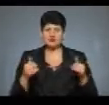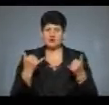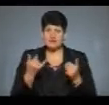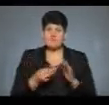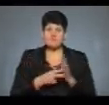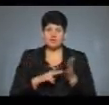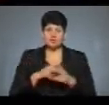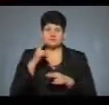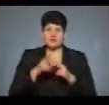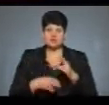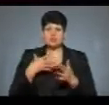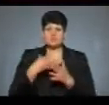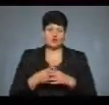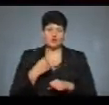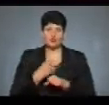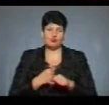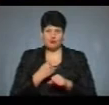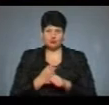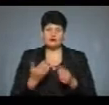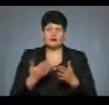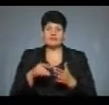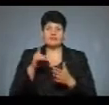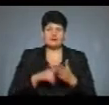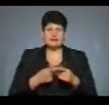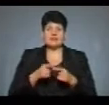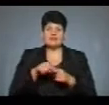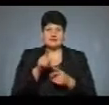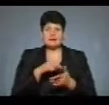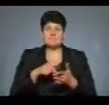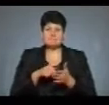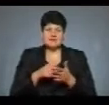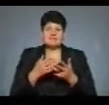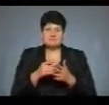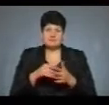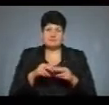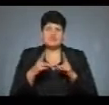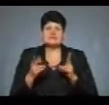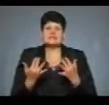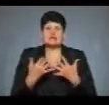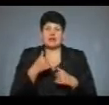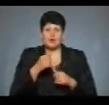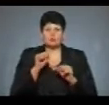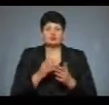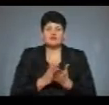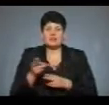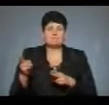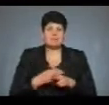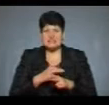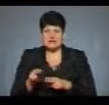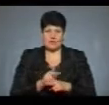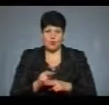свою роботу. А наскільки надійний цей міст і скільки років він може послужити без ремонту?